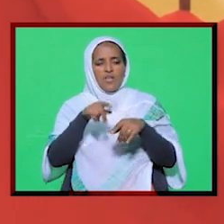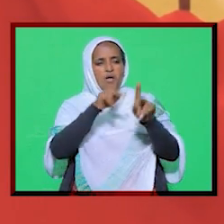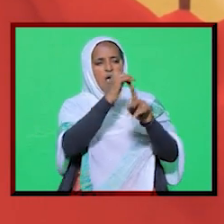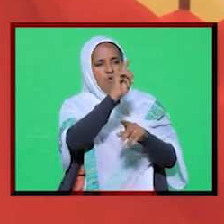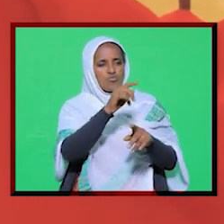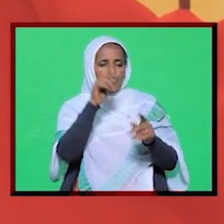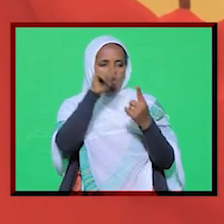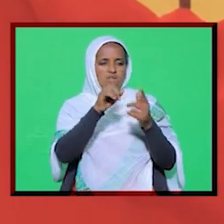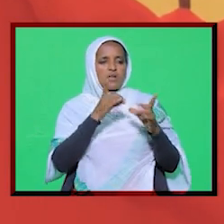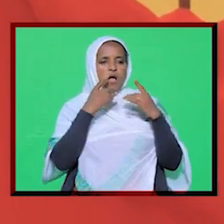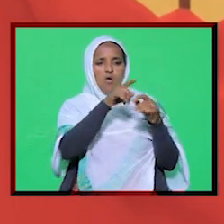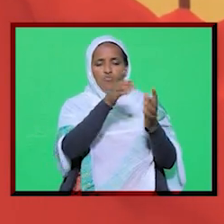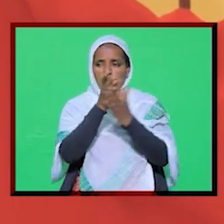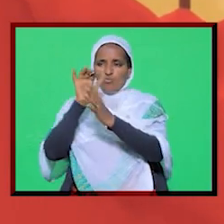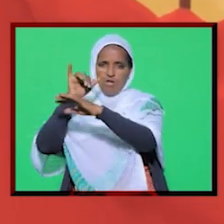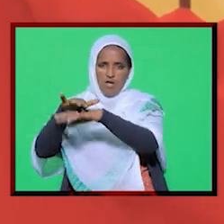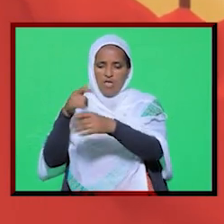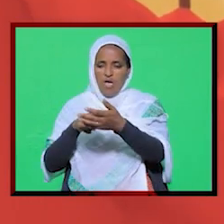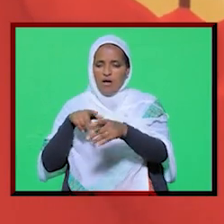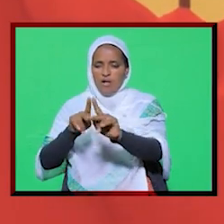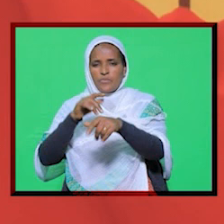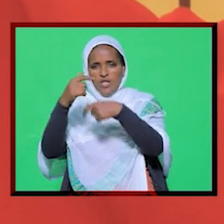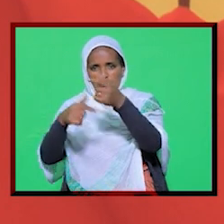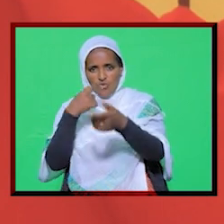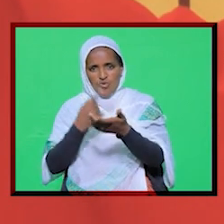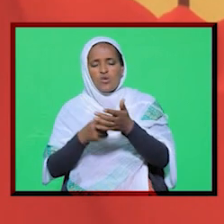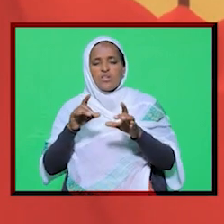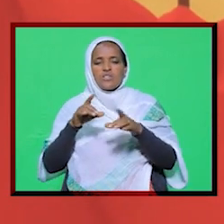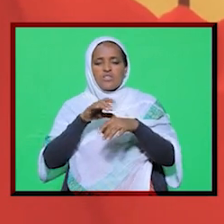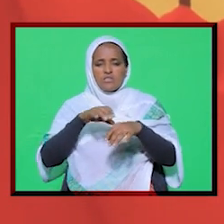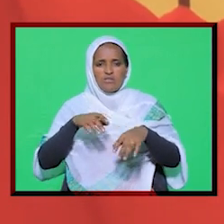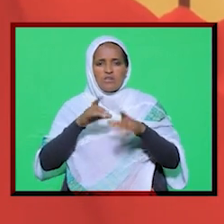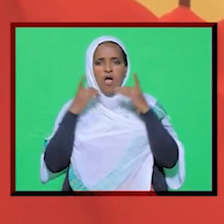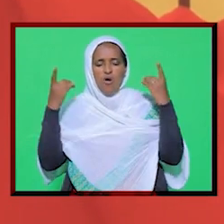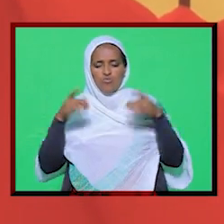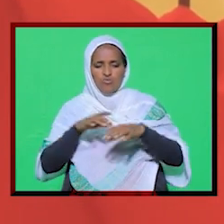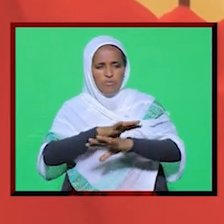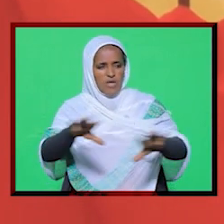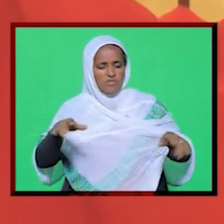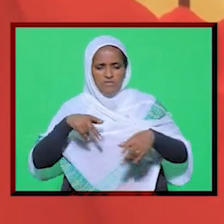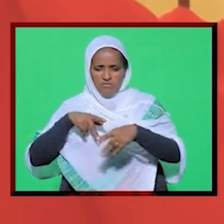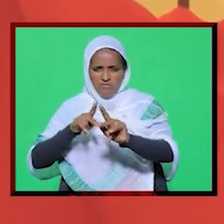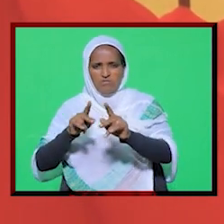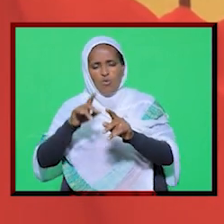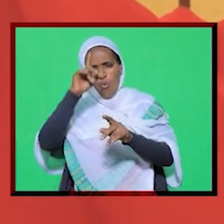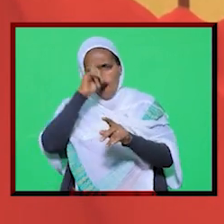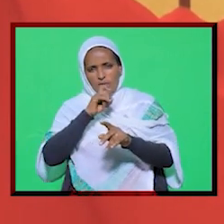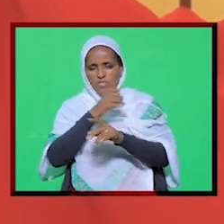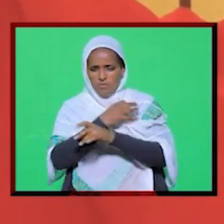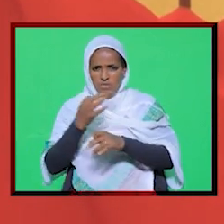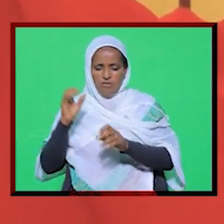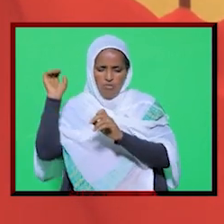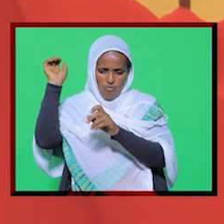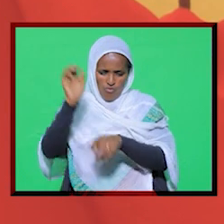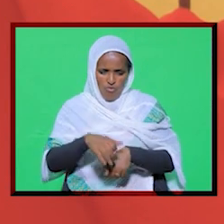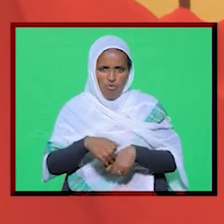ከገበሬዎቹ አንዱን ወደ ካህኑ ላከላቸው። ያ ገበሬ ሄዶ ይላል የካህኑን መሬት ሲያርስ፣ በጣም ብርቱ ገበሬ ነበር፣ ደህና አድርጎ